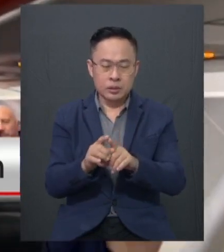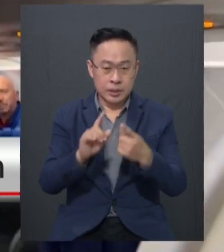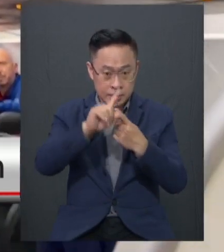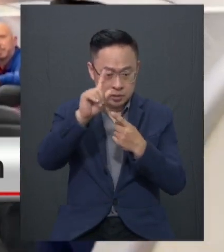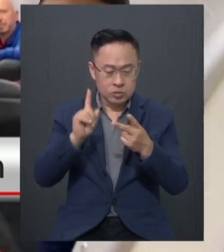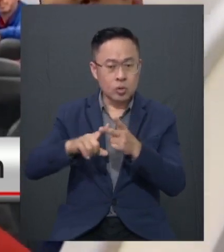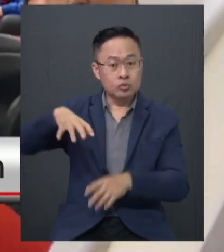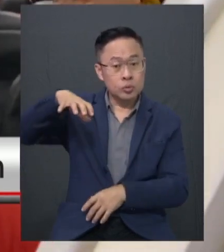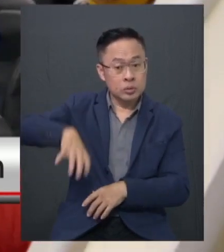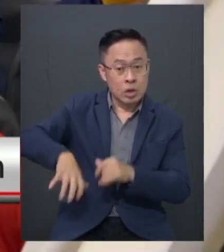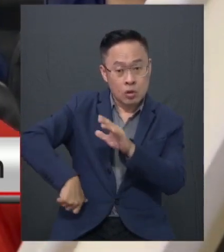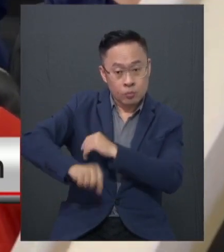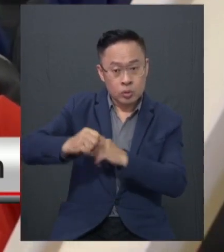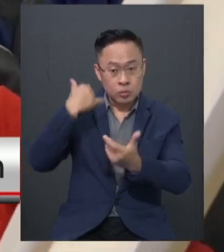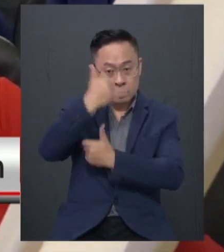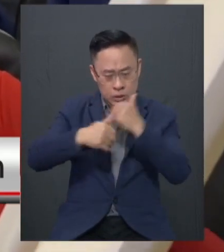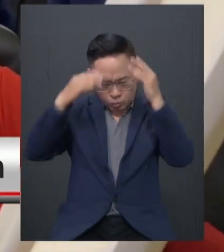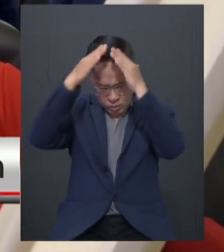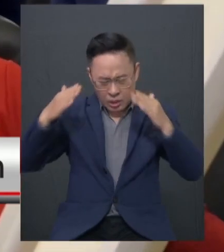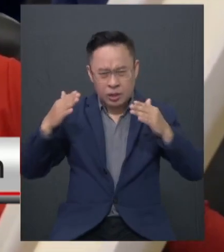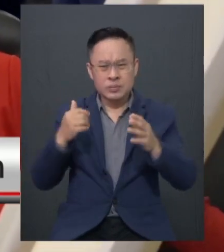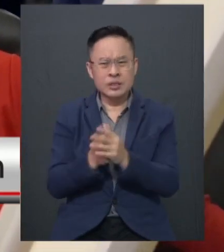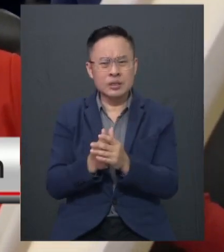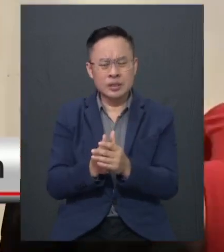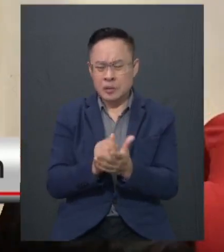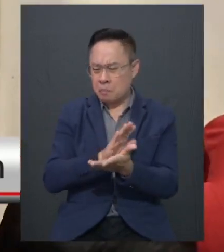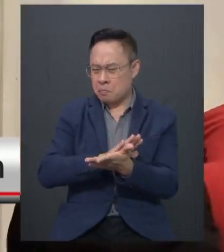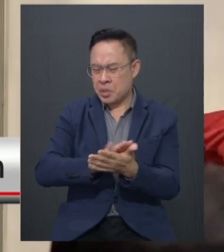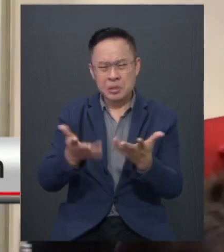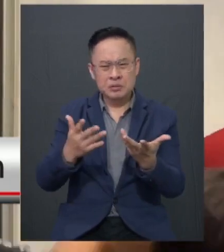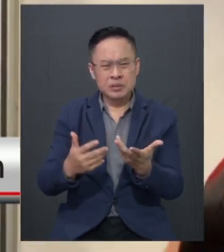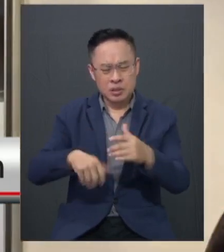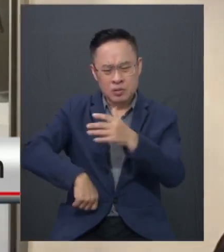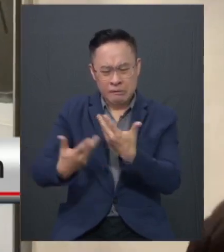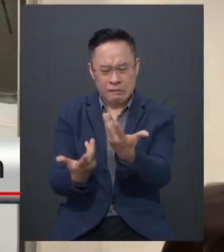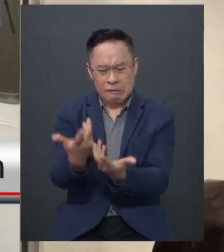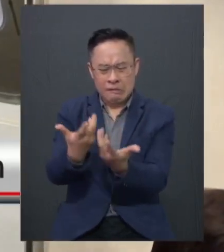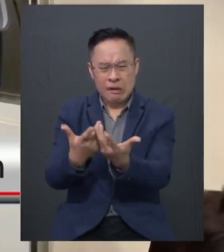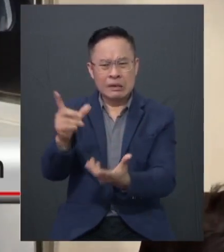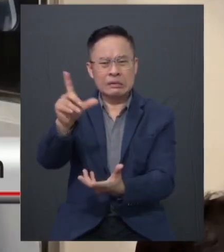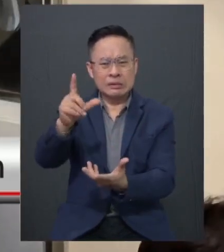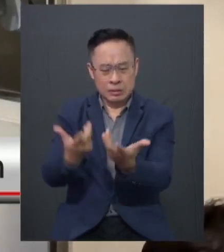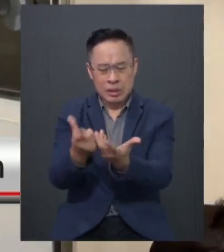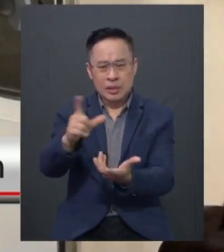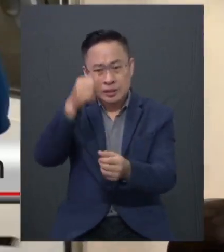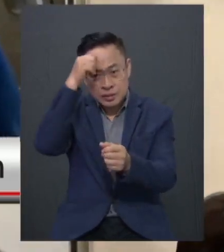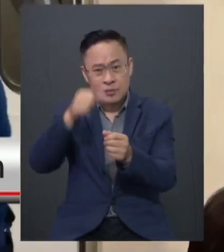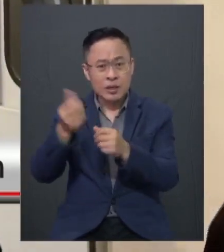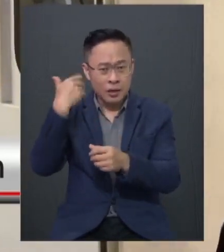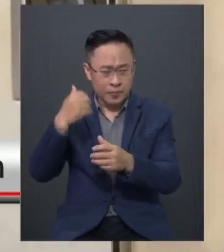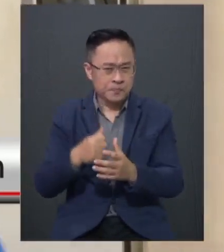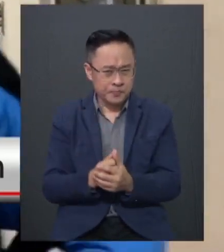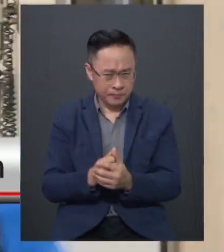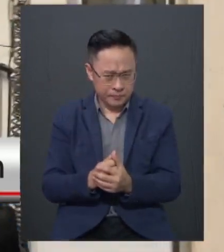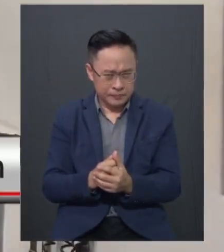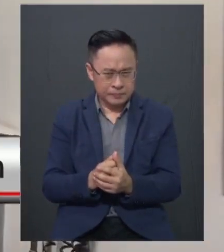ที่หลายคนกังวลหลายคนที่บอกว่าโอ้ยมันดูแห้งแล้งเหลือเกิน ช่วงไม่กี่วันนี้ก็มีการเอาภา